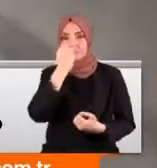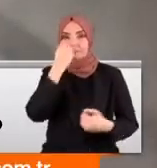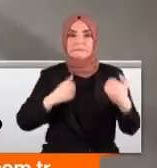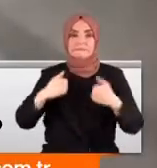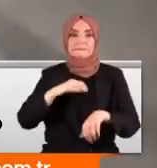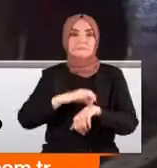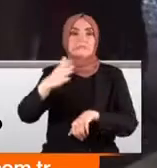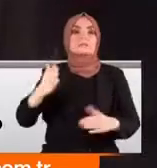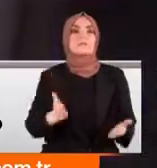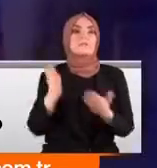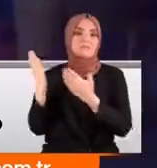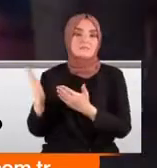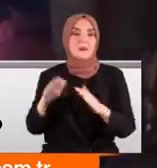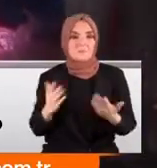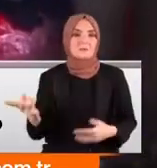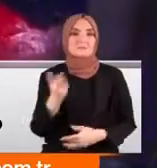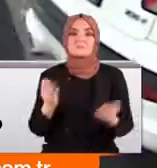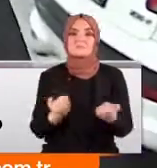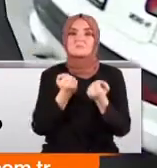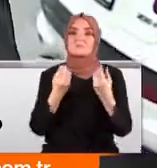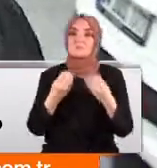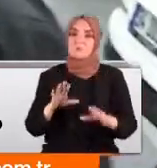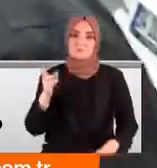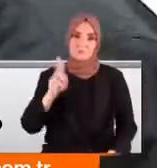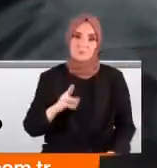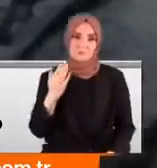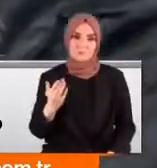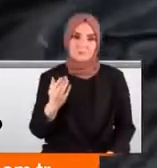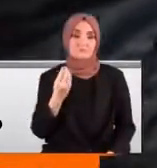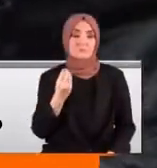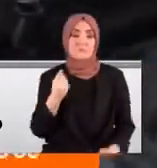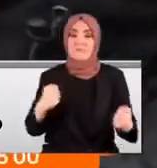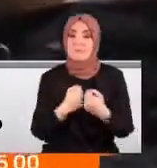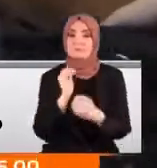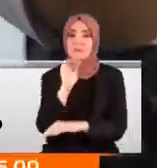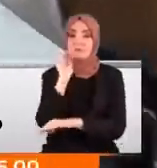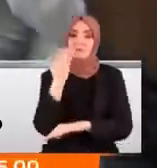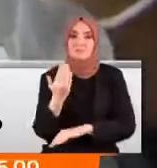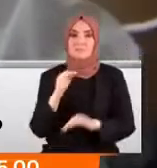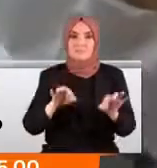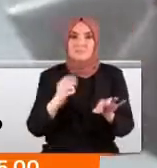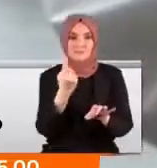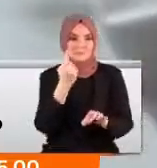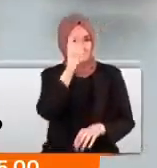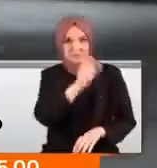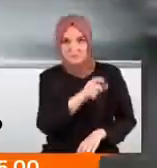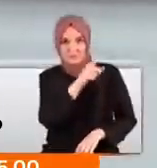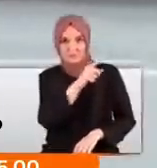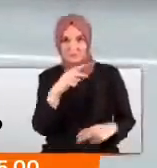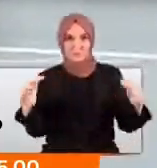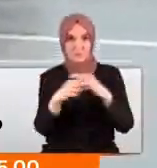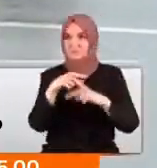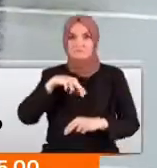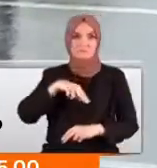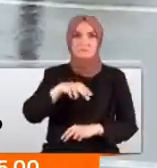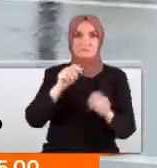hastaneye götürüldü. Ama ikisi de kurtarılamadı. Burada çokça kaza yaşanıyor. Şimdi bak bir arkadaş orada karşıdan karşıya geçmeye çalışıyor. Ben de burada yaptım